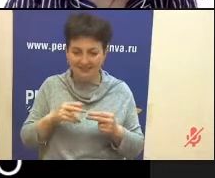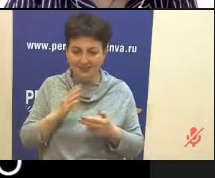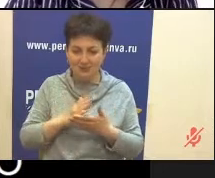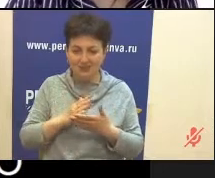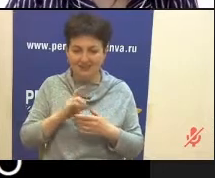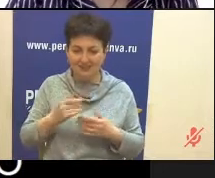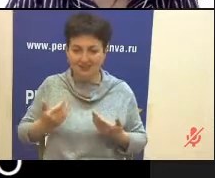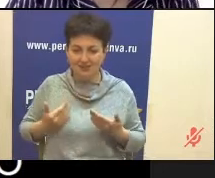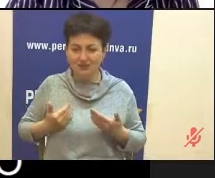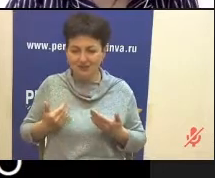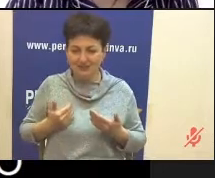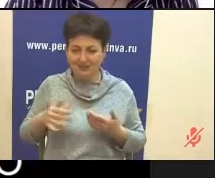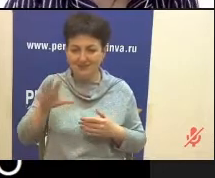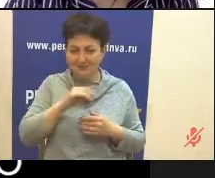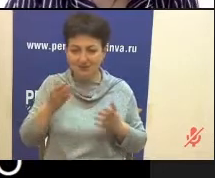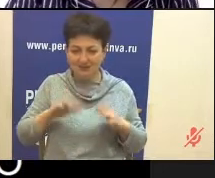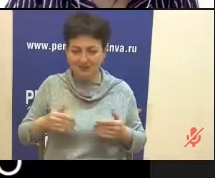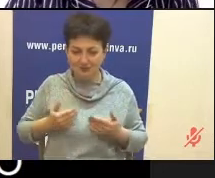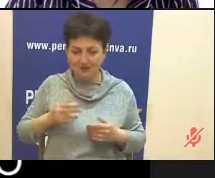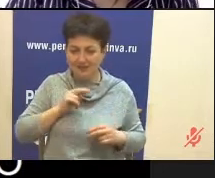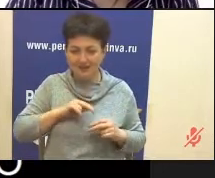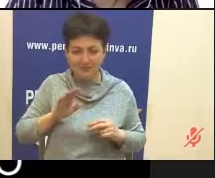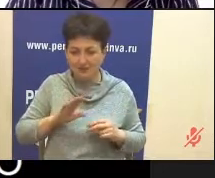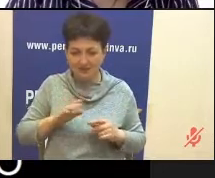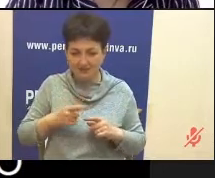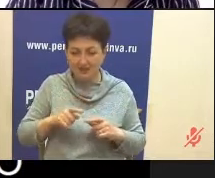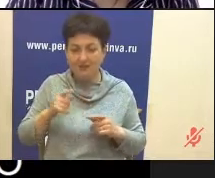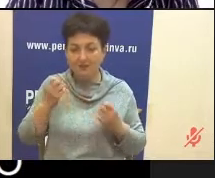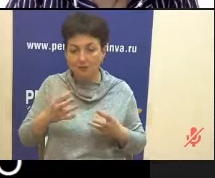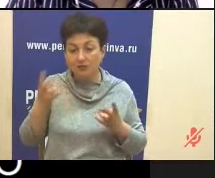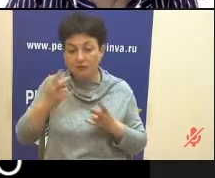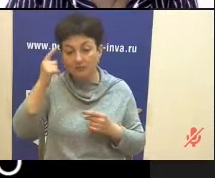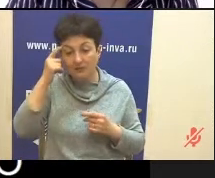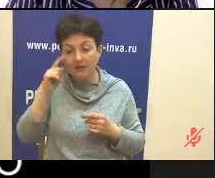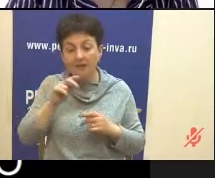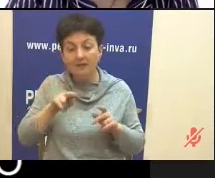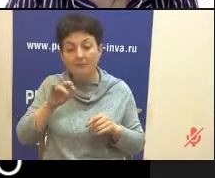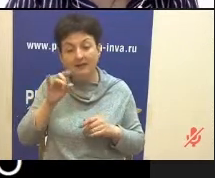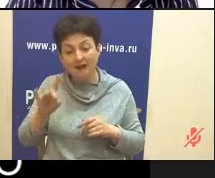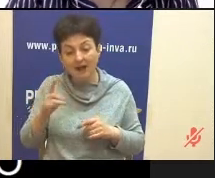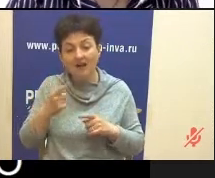вам прекратить существовать и жить всю оставшуюся жизнь на работе, совершенно нет.